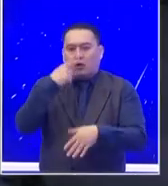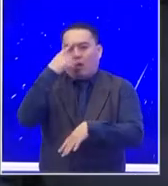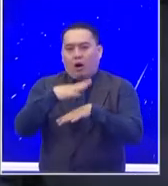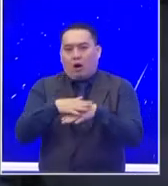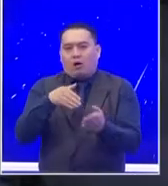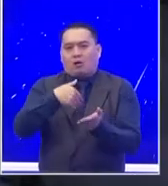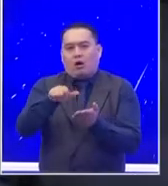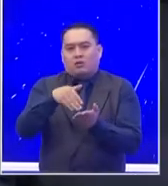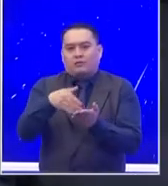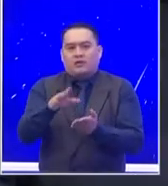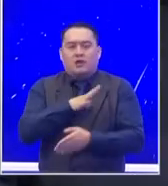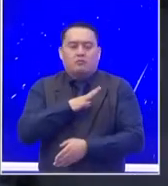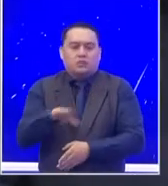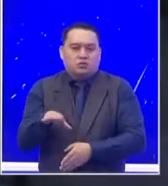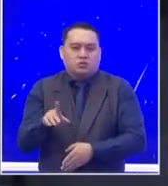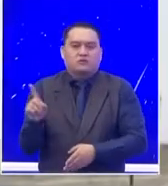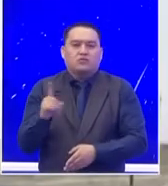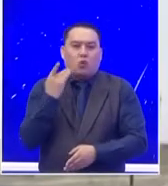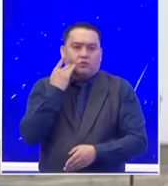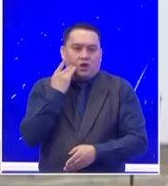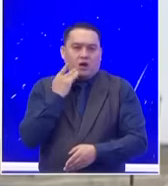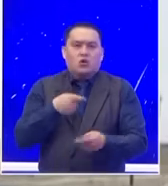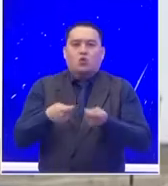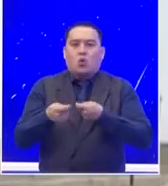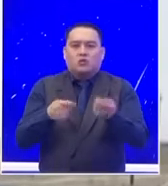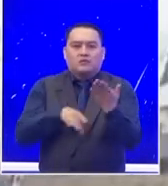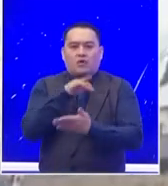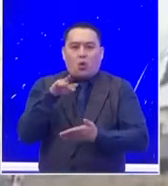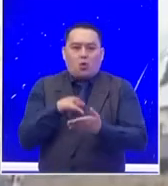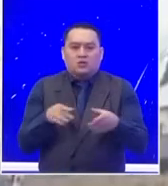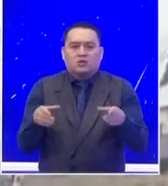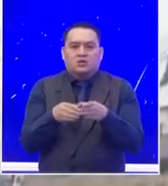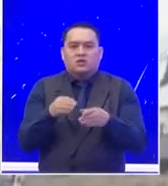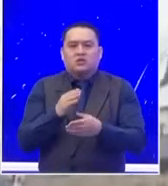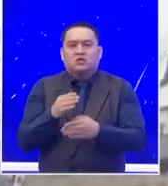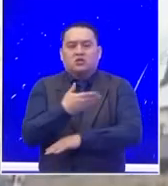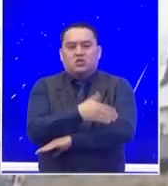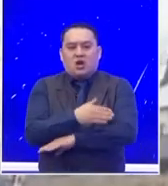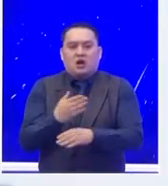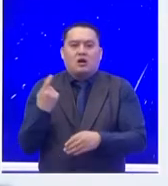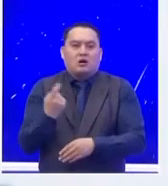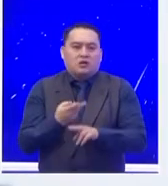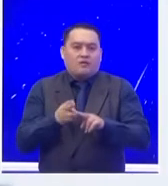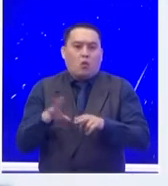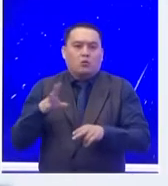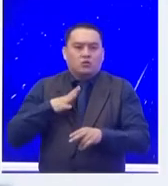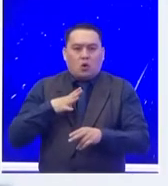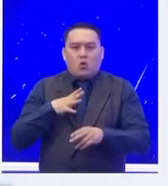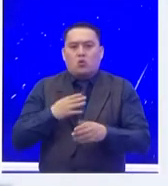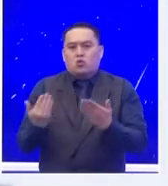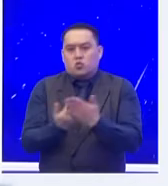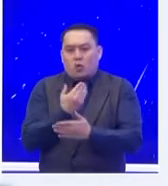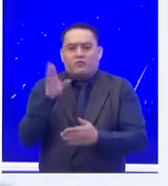акимат однозначного ответа так и не получили. В свою очередь, пресс-секретарь городского отдела ЖКХ утверждает, что